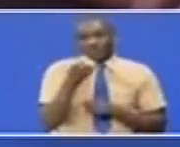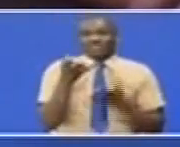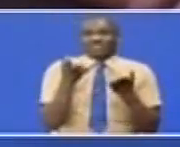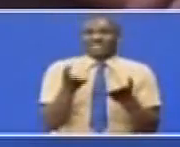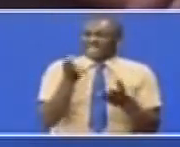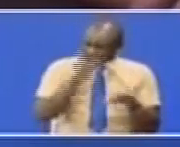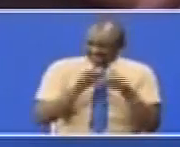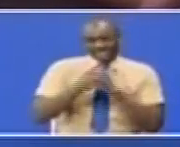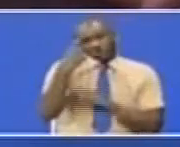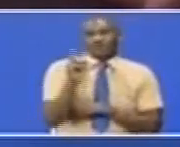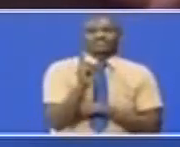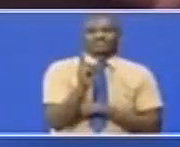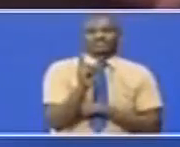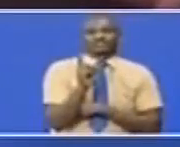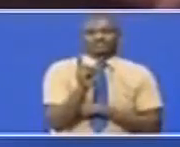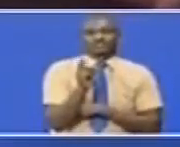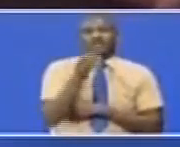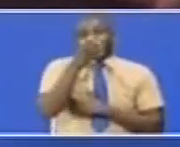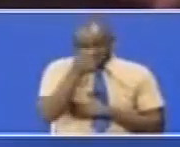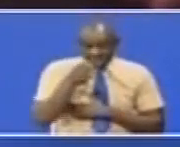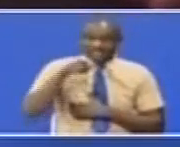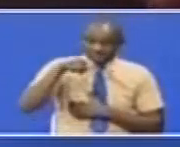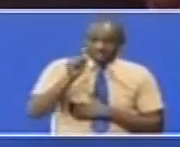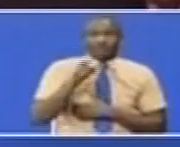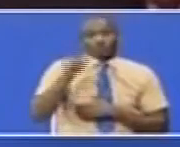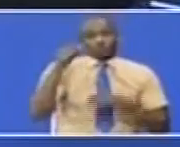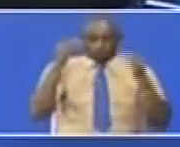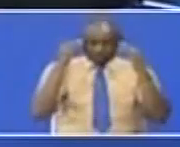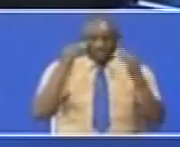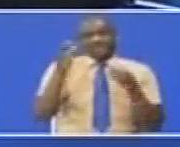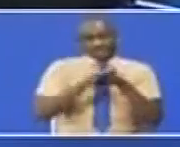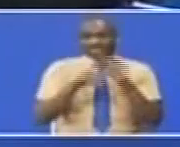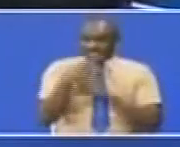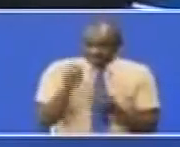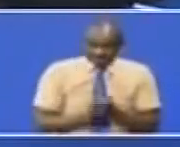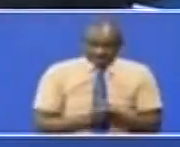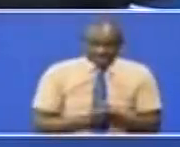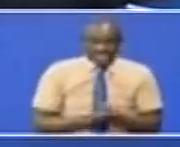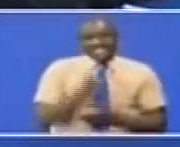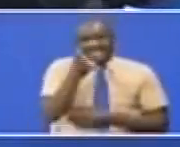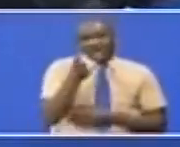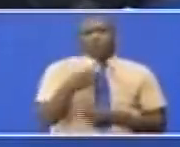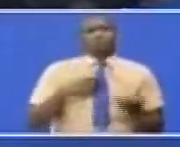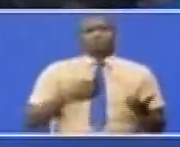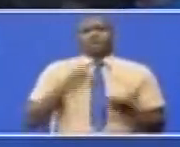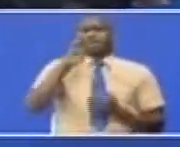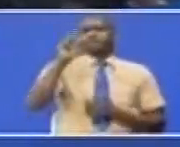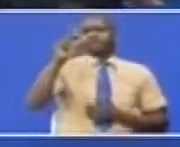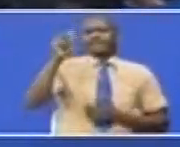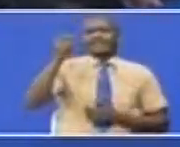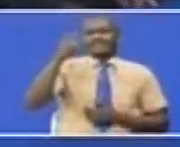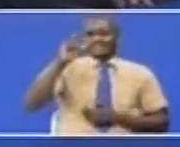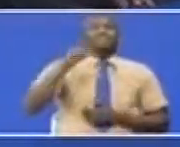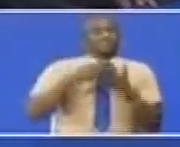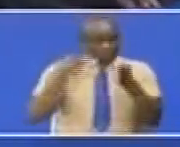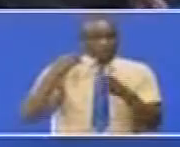right. They had better have their intelligence reports right. Bett, ambaye alikuwa mbunge wa eneo la Bureti kabla ya